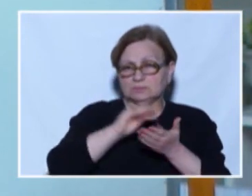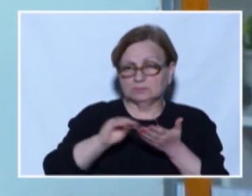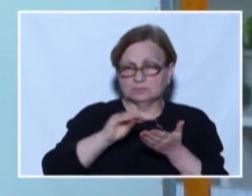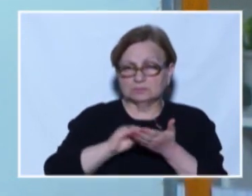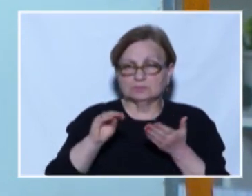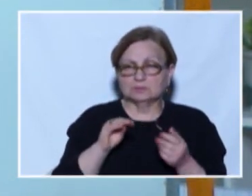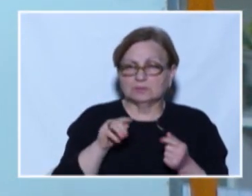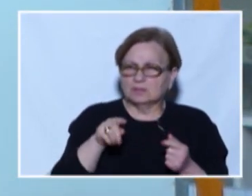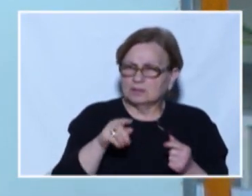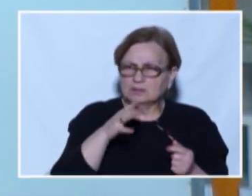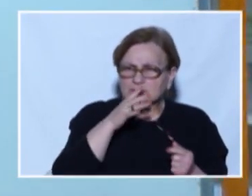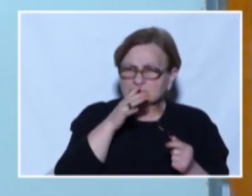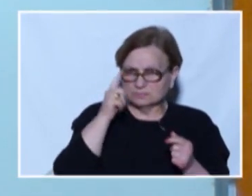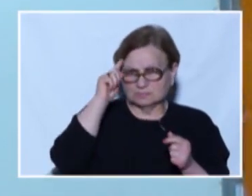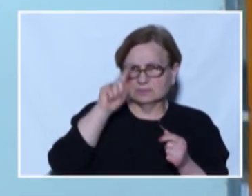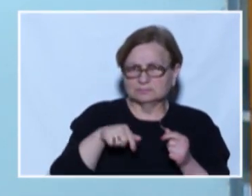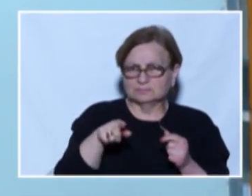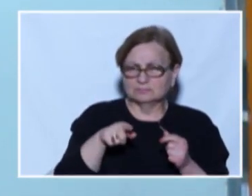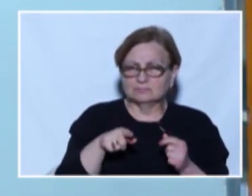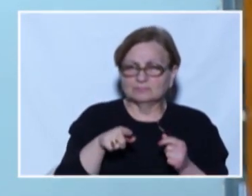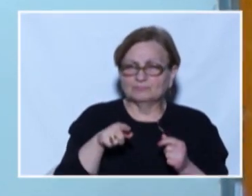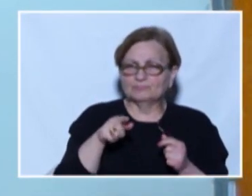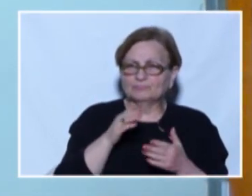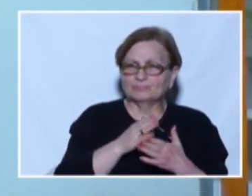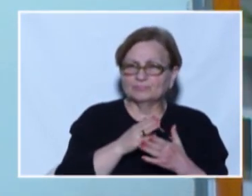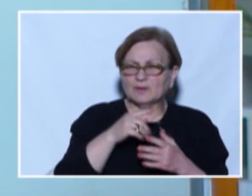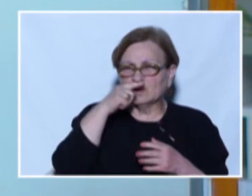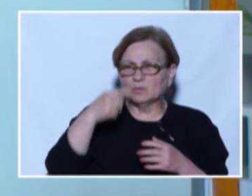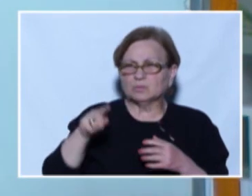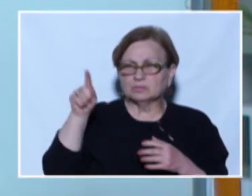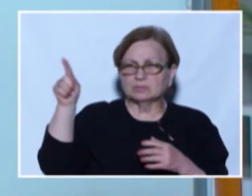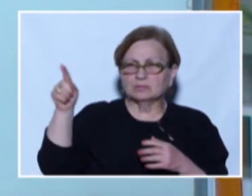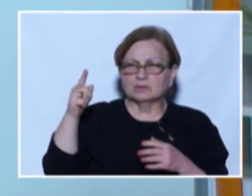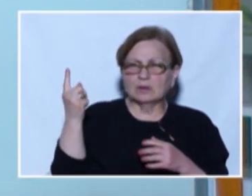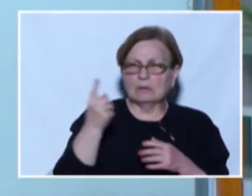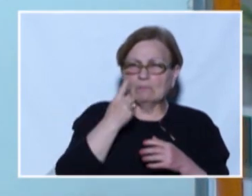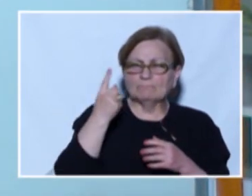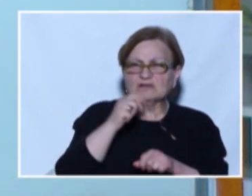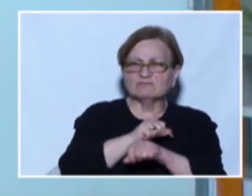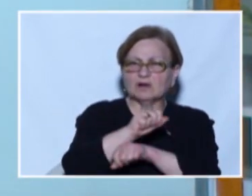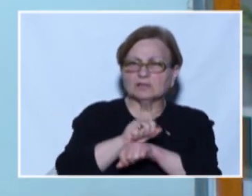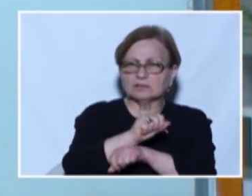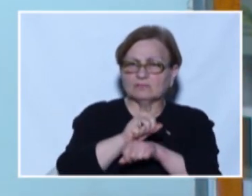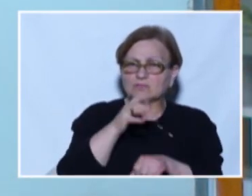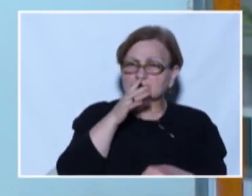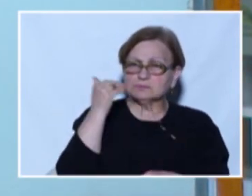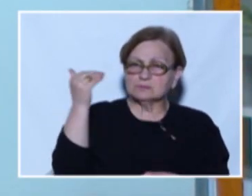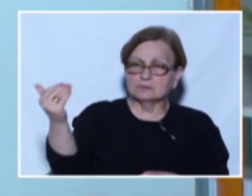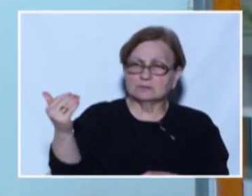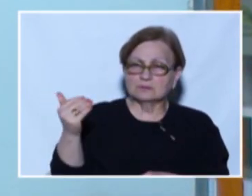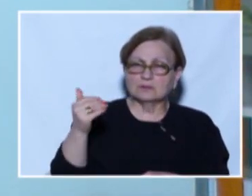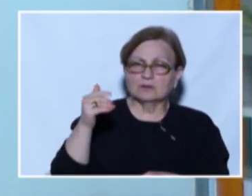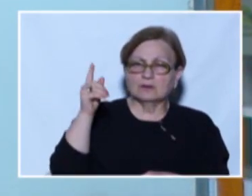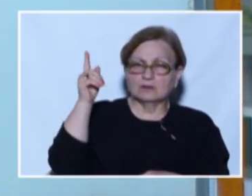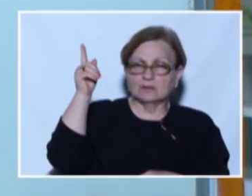გახსოვთ არა რა დროა ესა? ეს არის რუსეთის პირველი რევოლუციის დრო, როდესაც რუსეთის